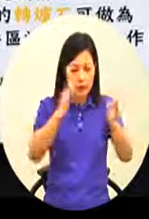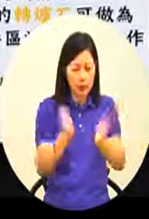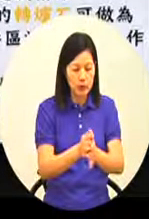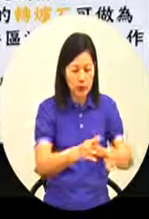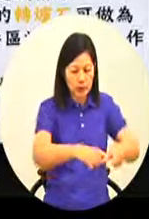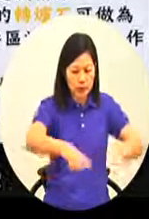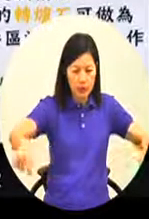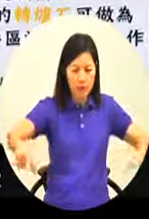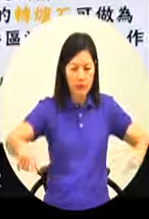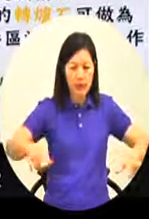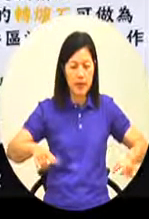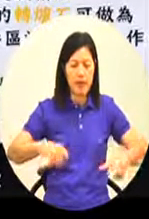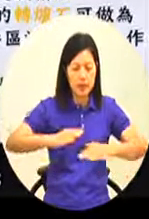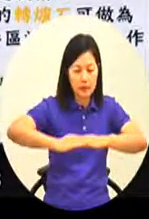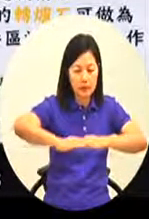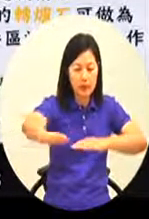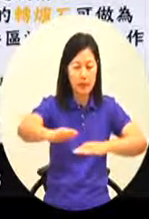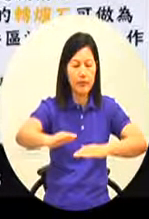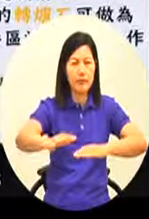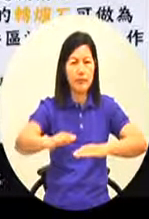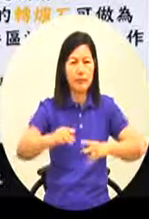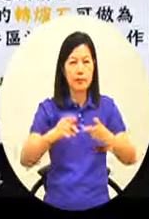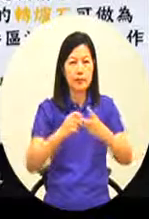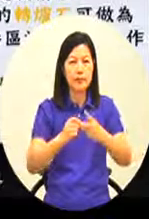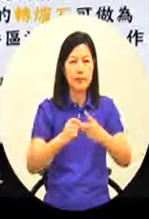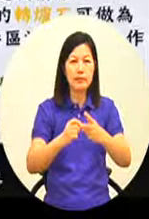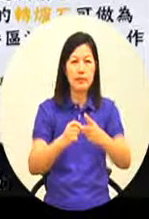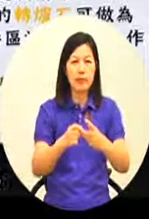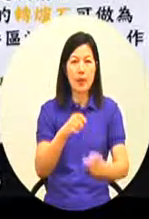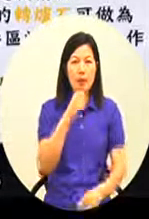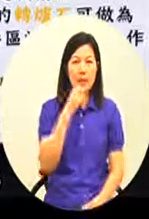然后第二个部分也希望，